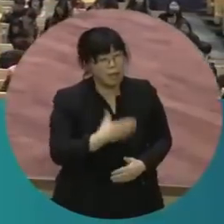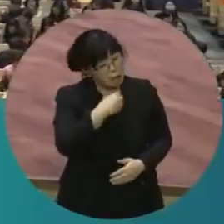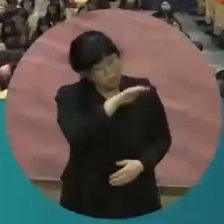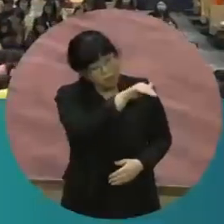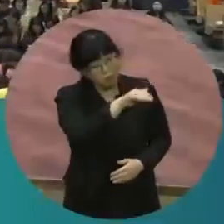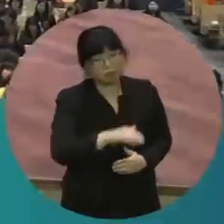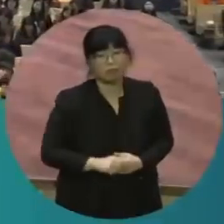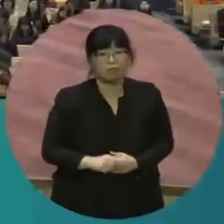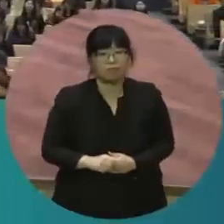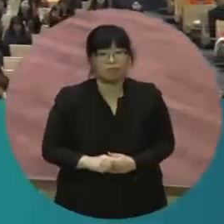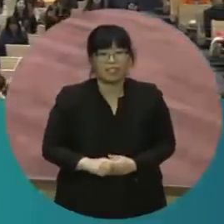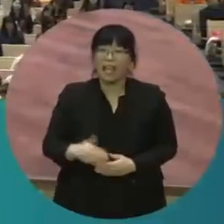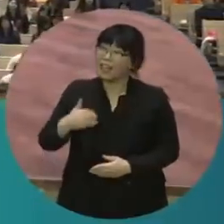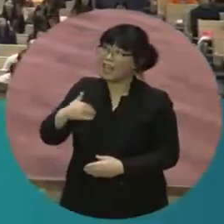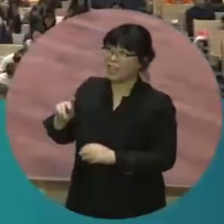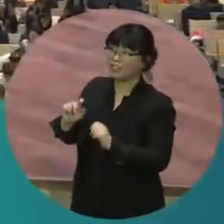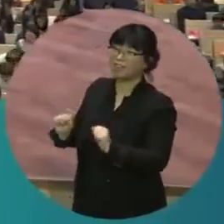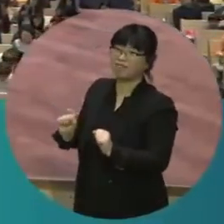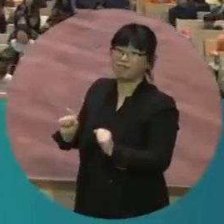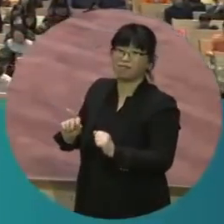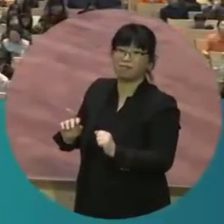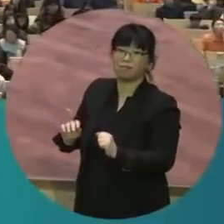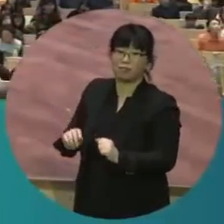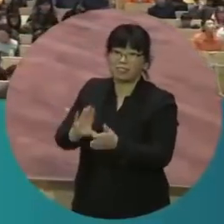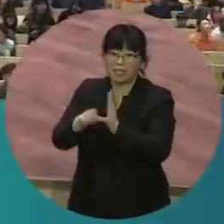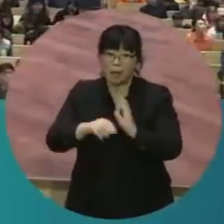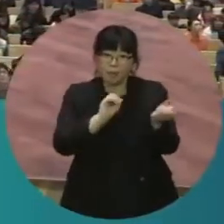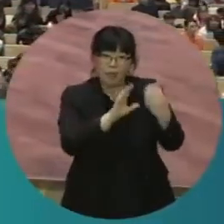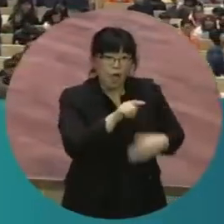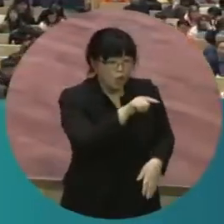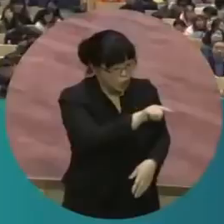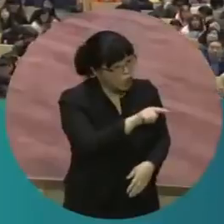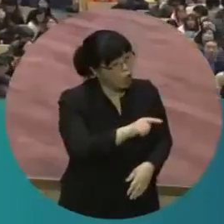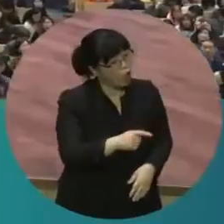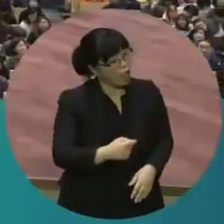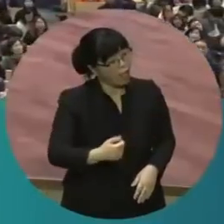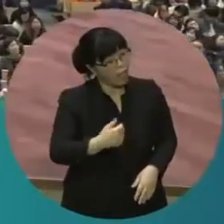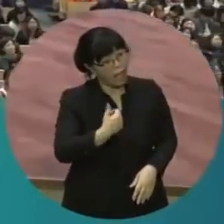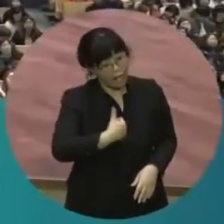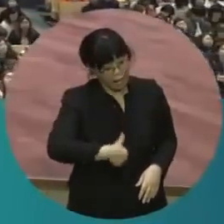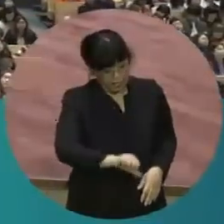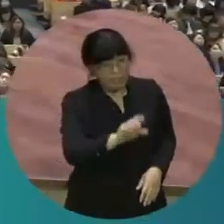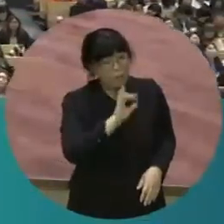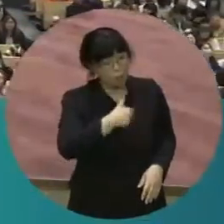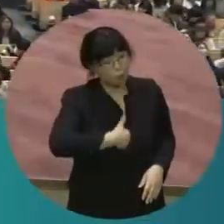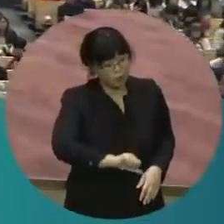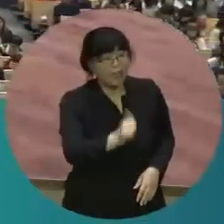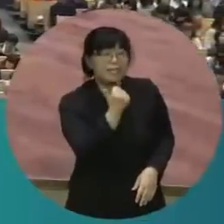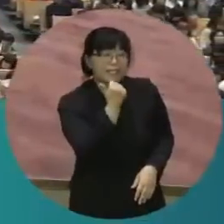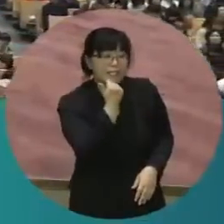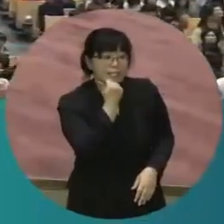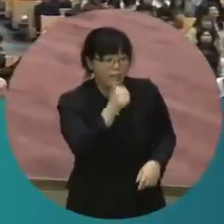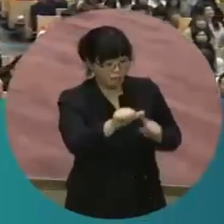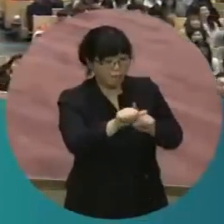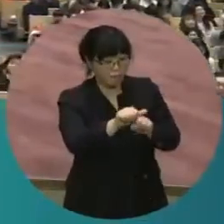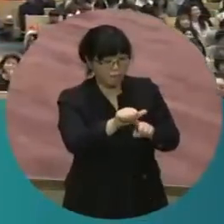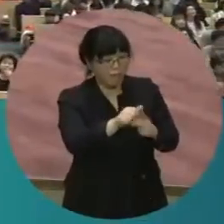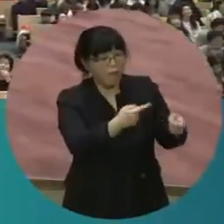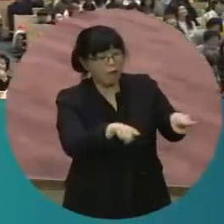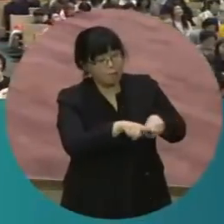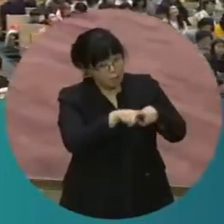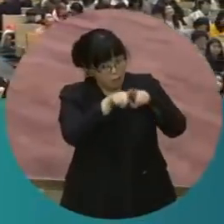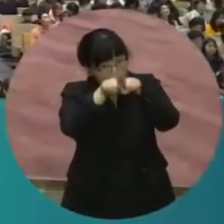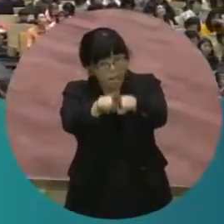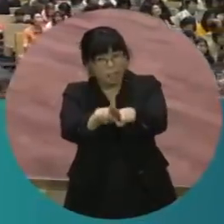하시니 그가 이르되 내가 여기 있나이다. 여호와께서 이르시되 내 아들 내 사랑하는 독자 이삭을 데리고 모리아 산으로 가서 내가 내